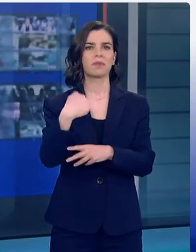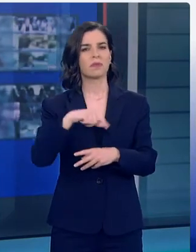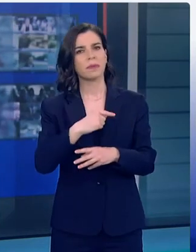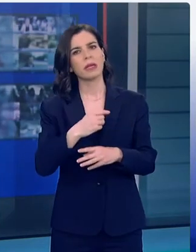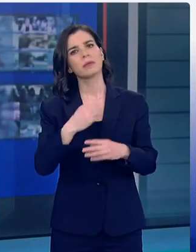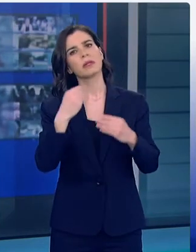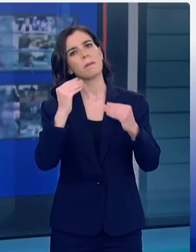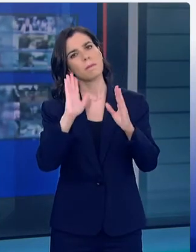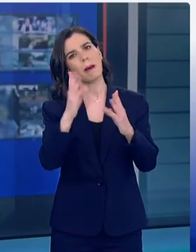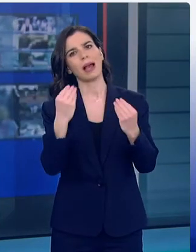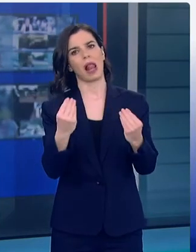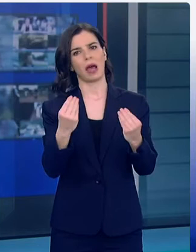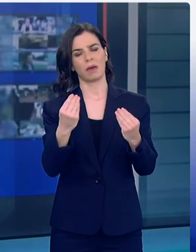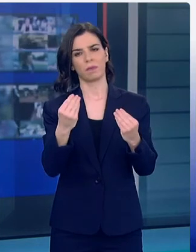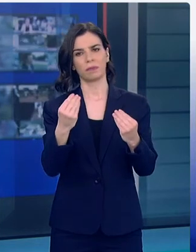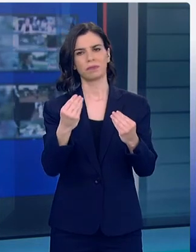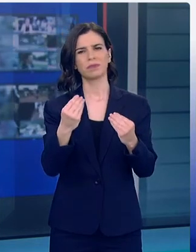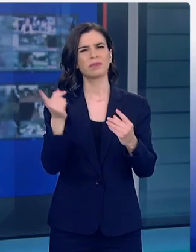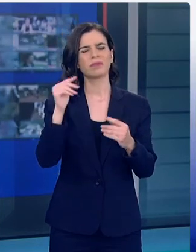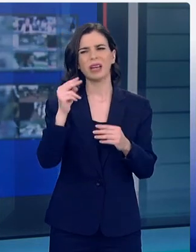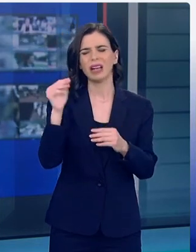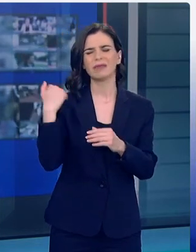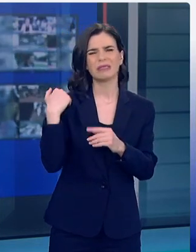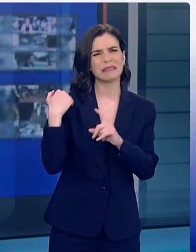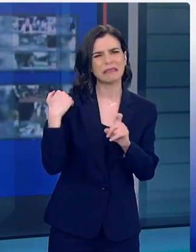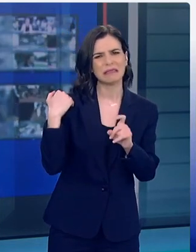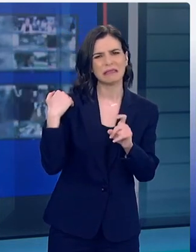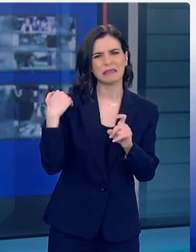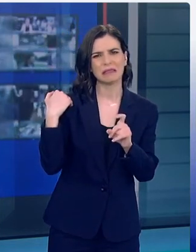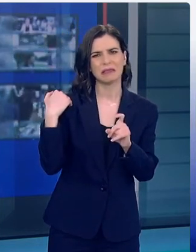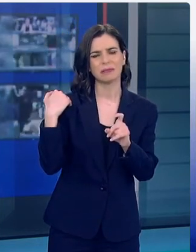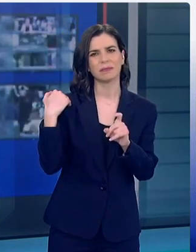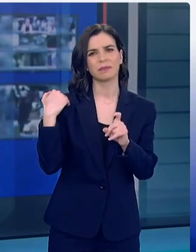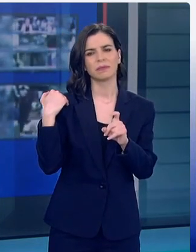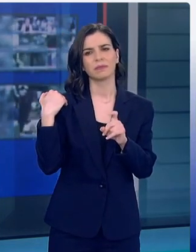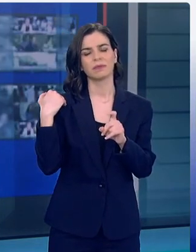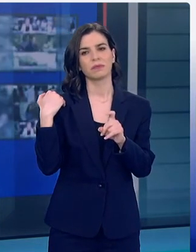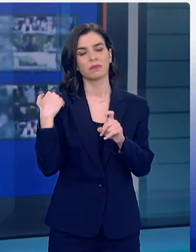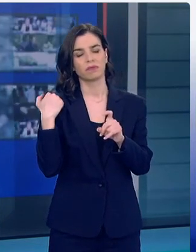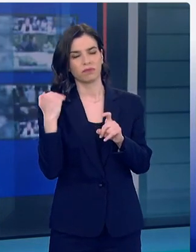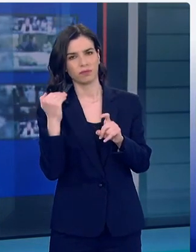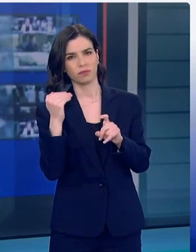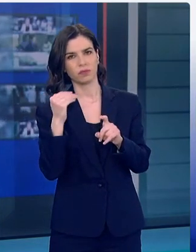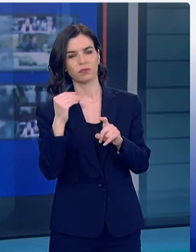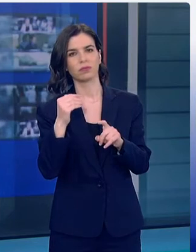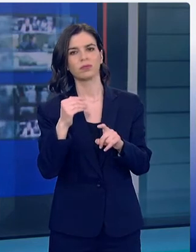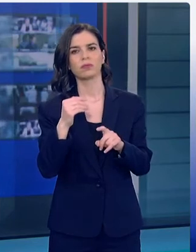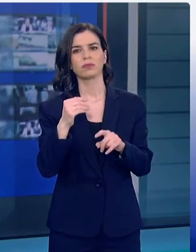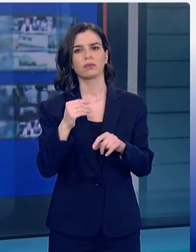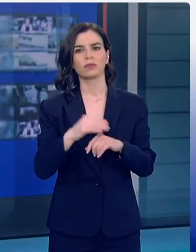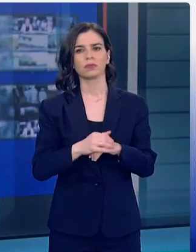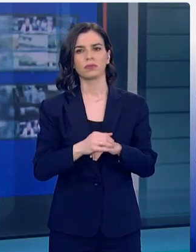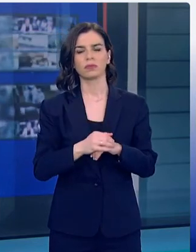πολύ καλή κατάσταση. Ποιο ήταν το επόμενο θέμα? Ποιος θα ήταν ο αριθμός των κρουσμάτων ή